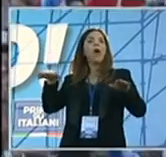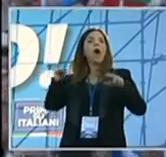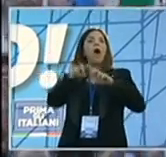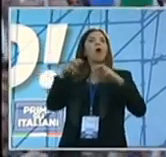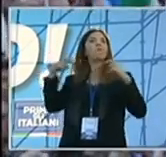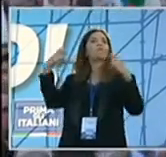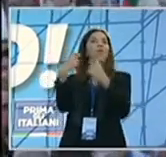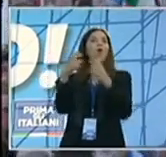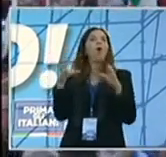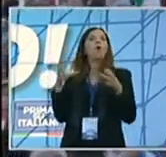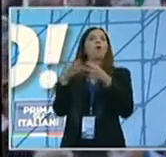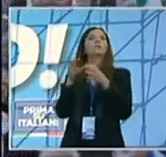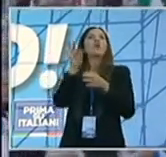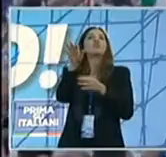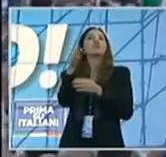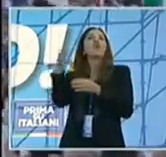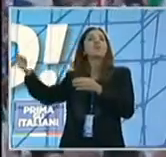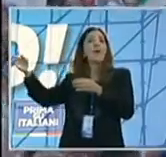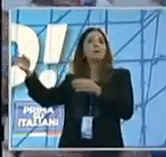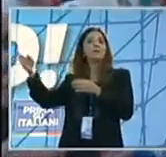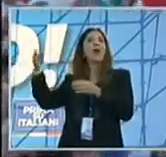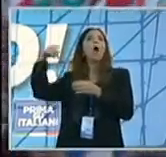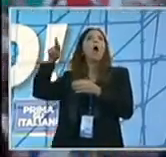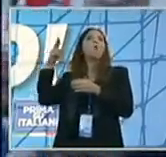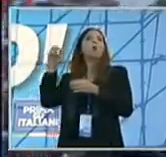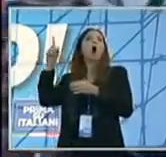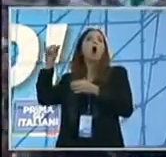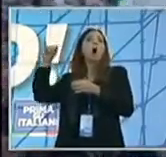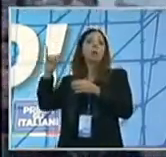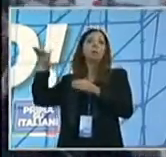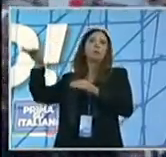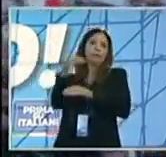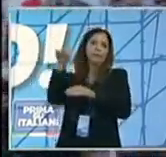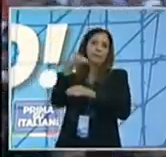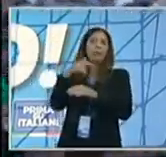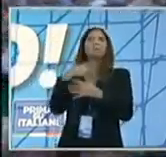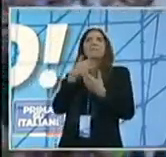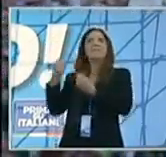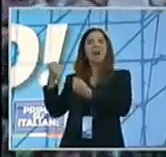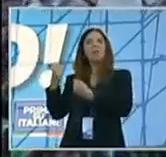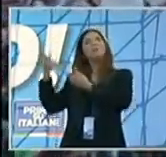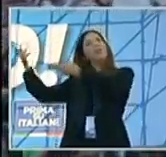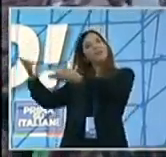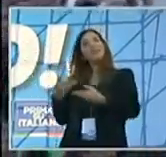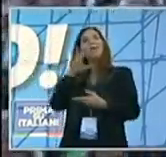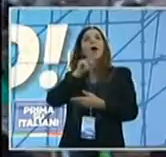centrodestra mandando a casa Prodi. Saluto e invito a parlare l'amico Silvio Berlusconi,